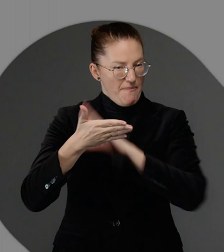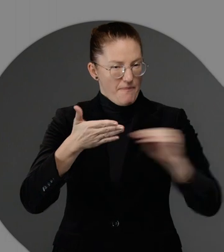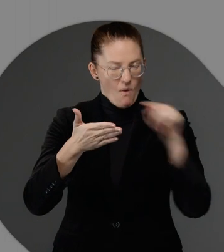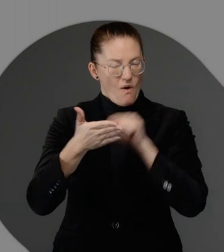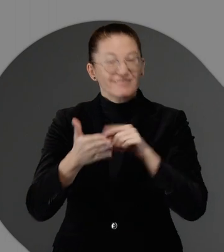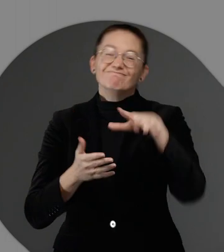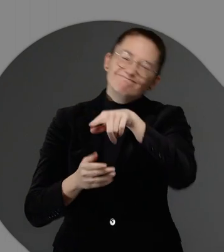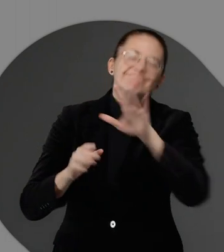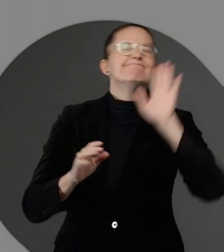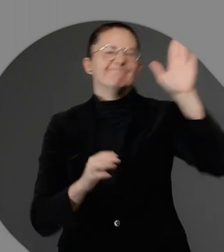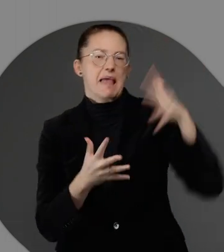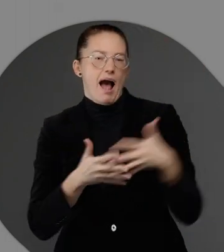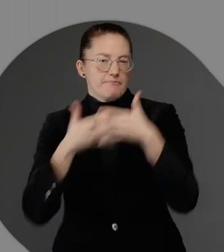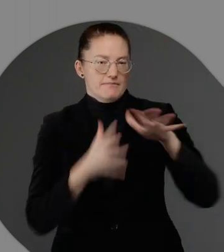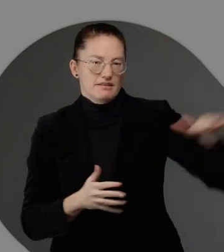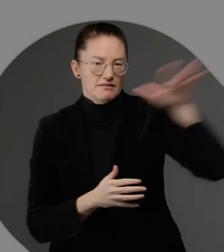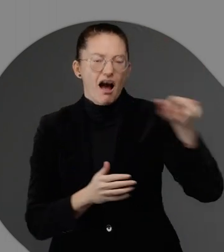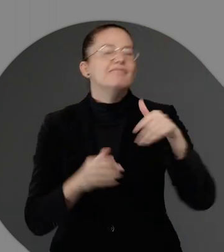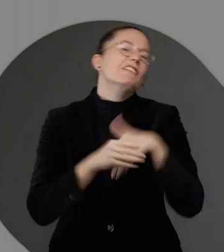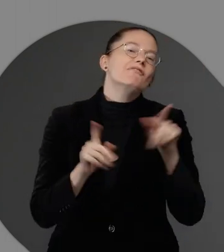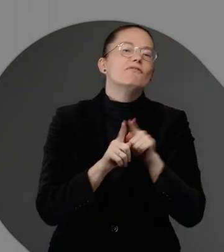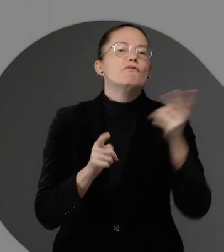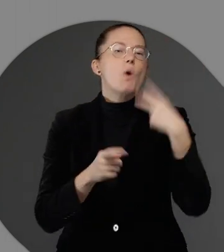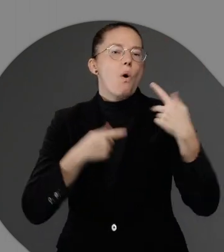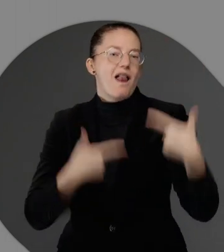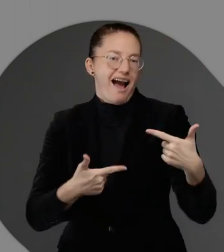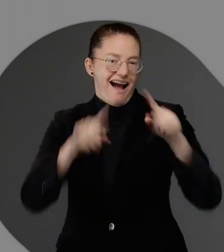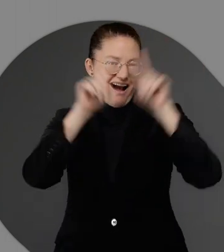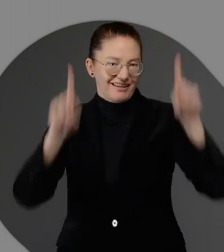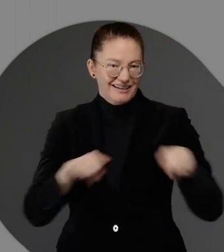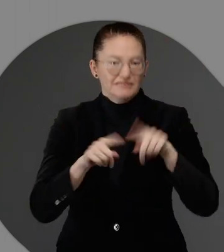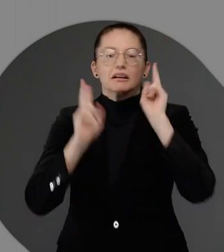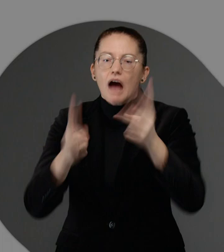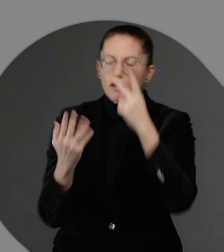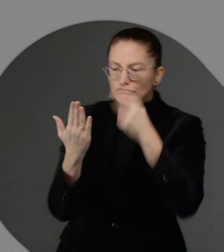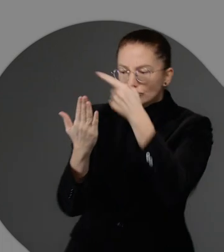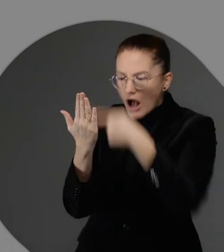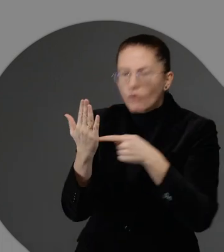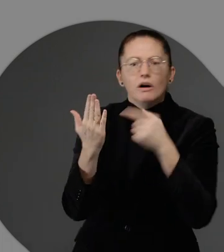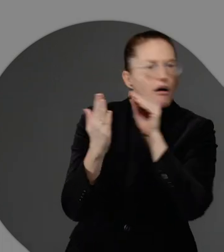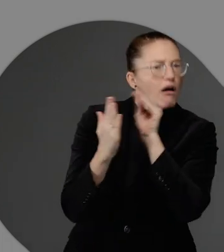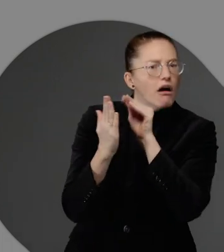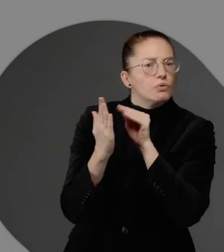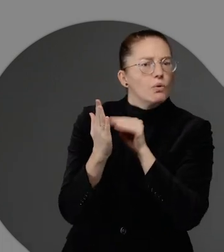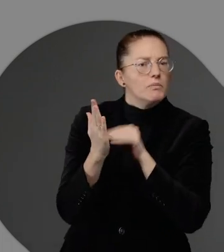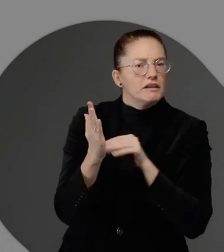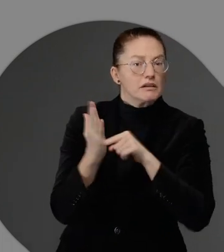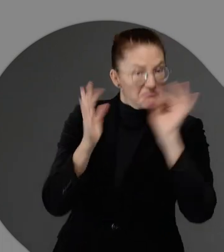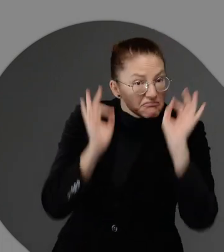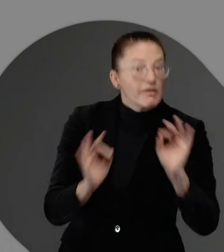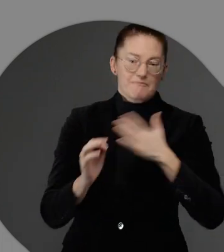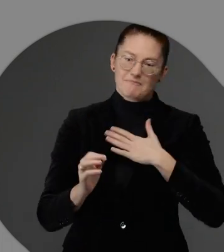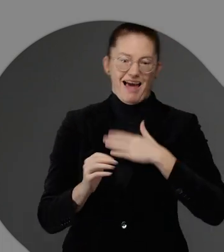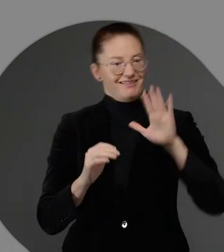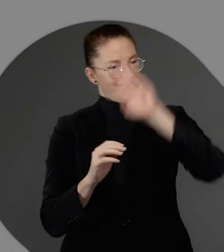Accessibility Conformance Reports. VPATs stammen aus dem amerikanischen Raum und sie sind Vorlagen, mit deren Hilfe Hersteller dokumentieren können, ob ihr